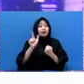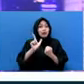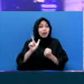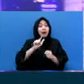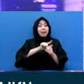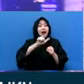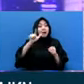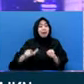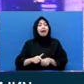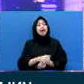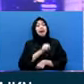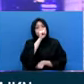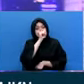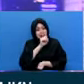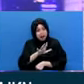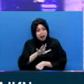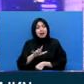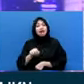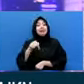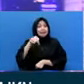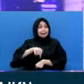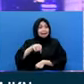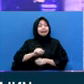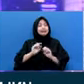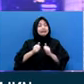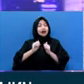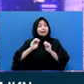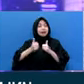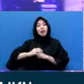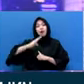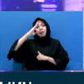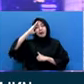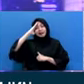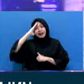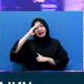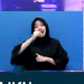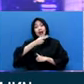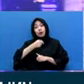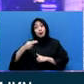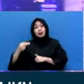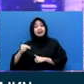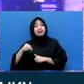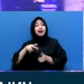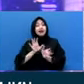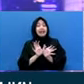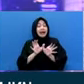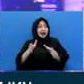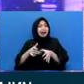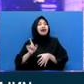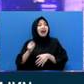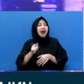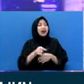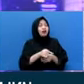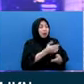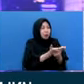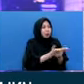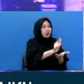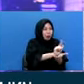menyebut ada peningkatan permintaan penyewaan mobil jelang peringatan upacara Hud ke-79 Republik Indonesia di